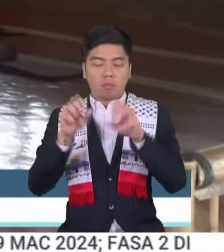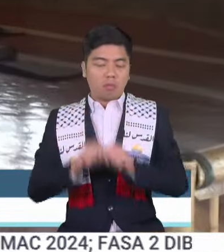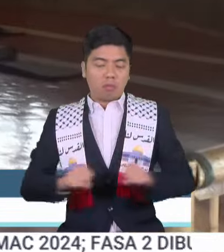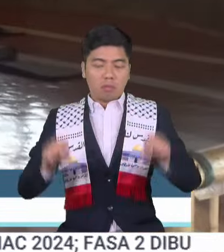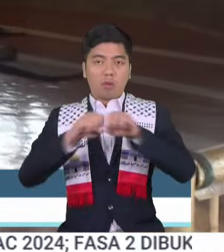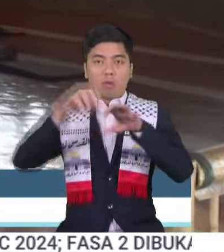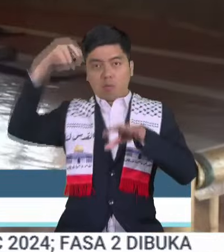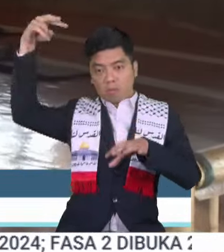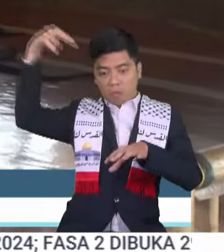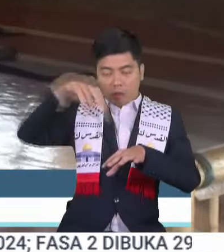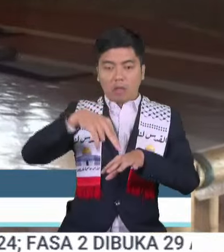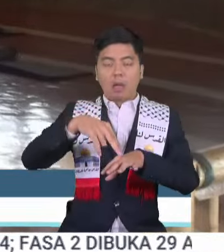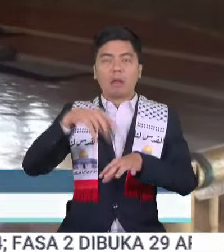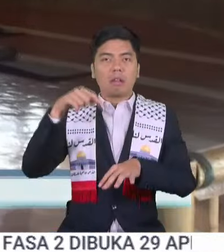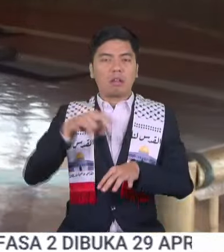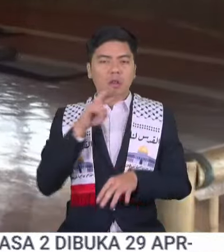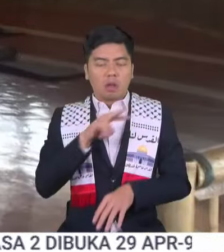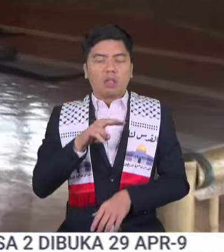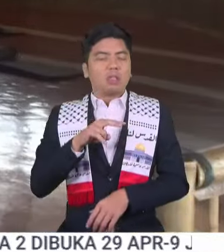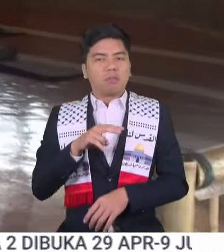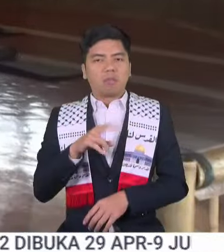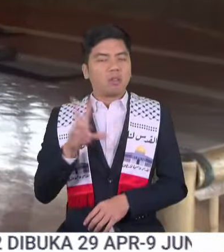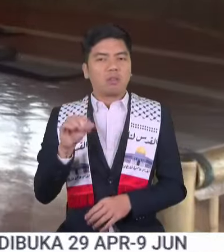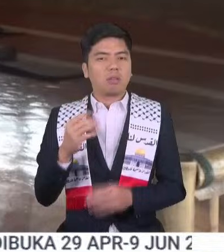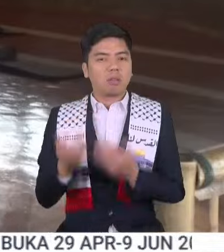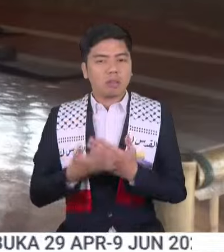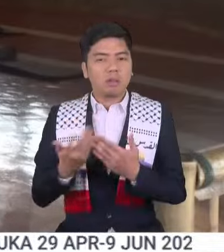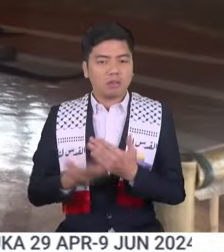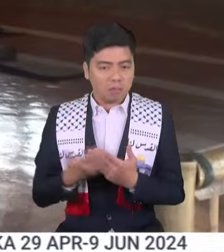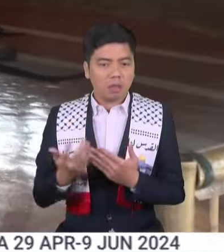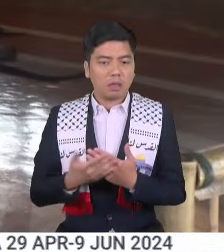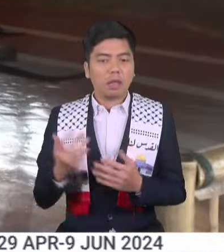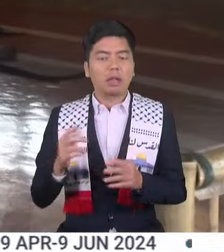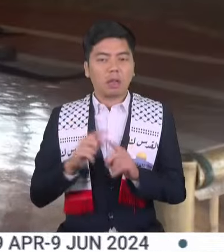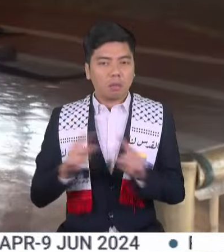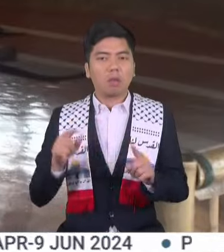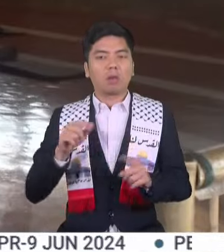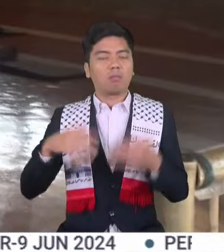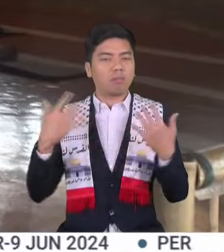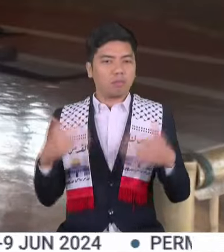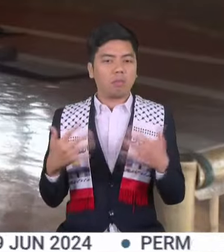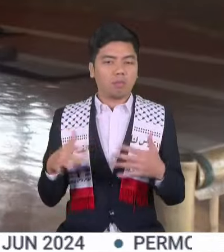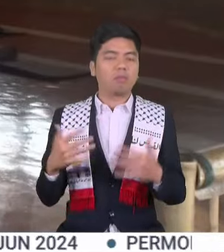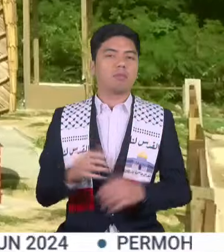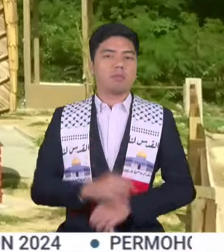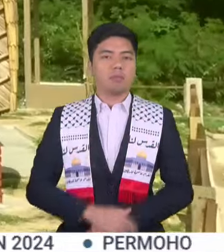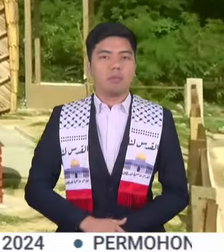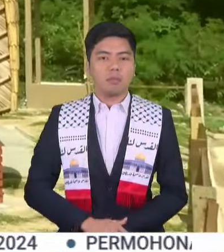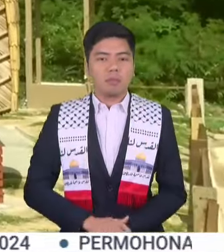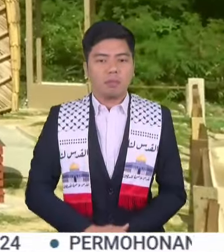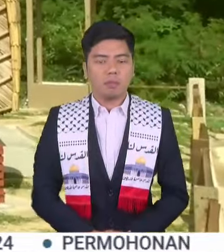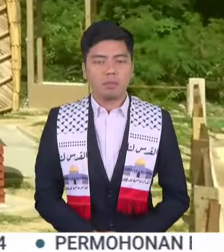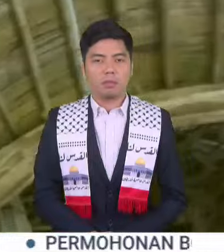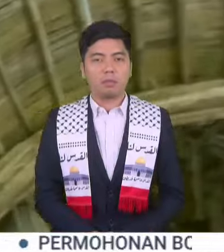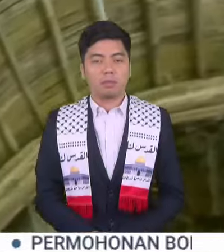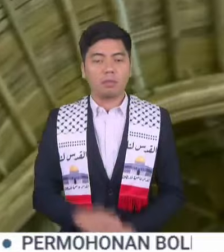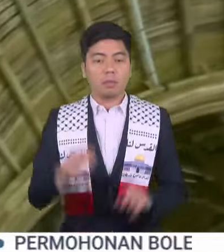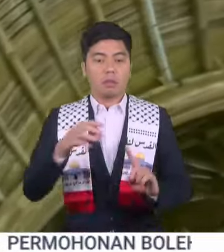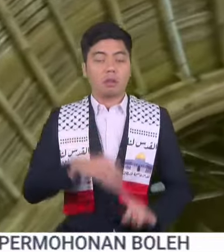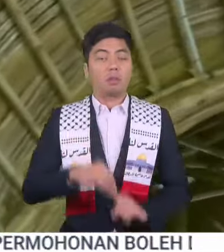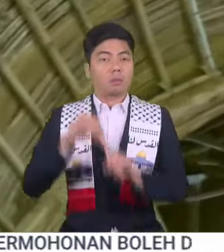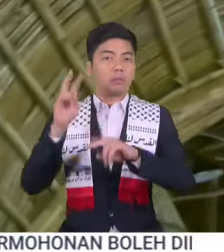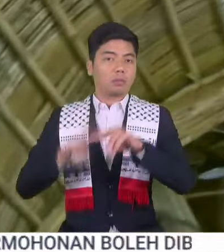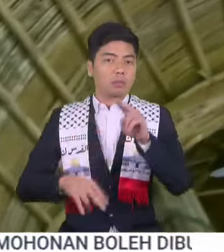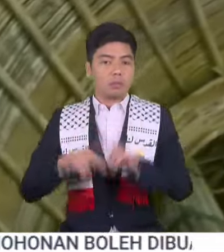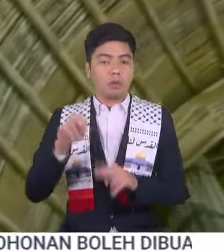bagi saya bukan mudah, ini yang sangat mahal bagi saya dan sangat-sangat boleh dibanggakan untuk penduduk sini. Keunikan pembinaan